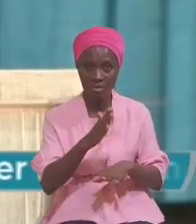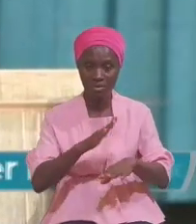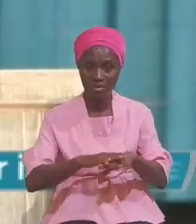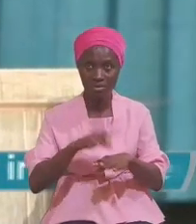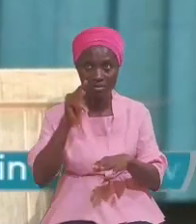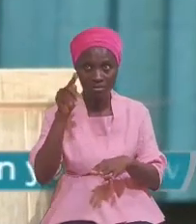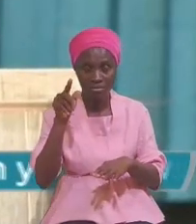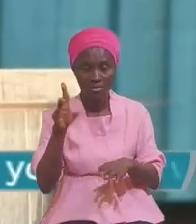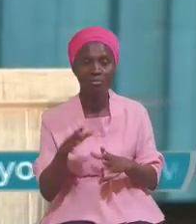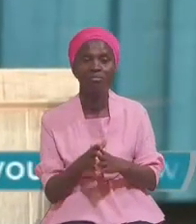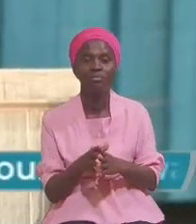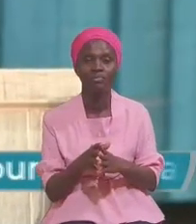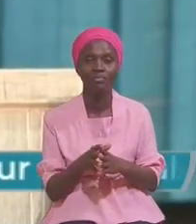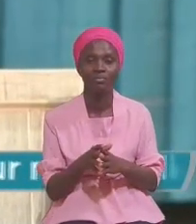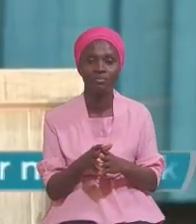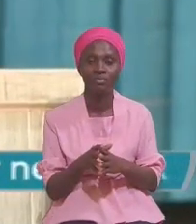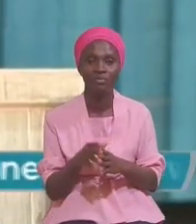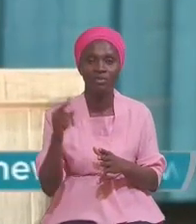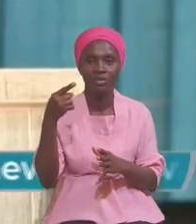Il y a un lien